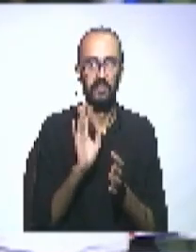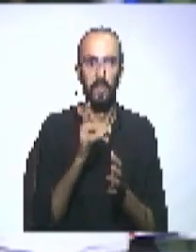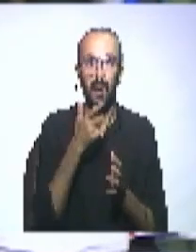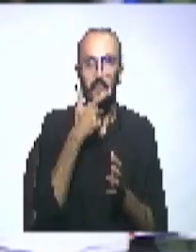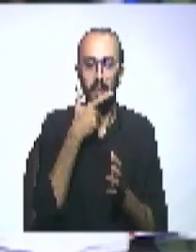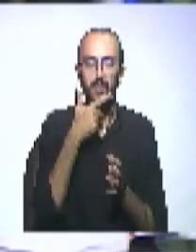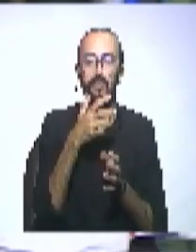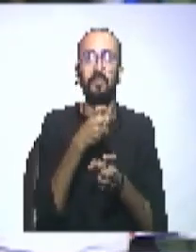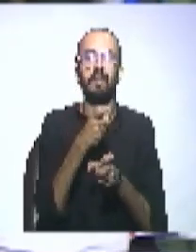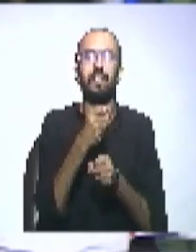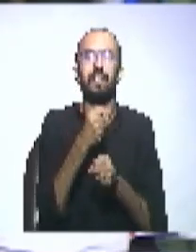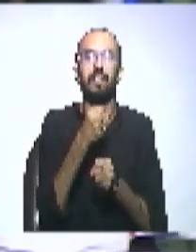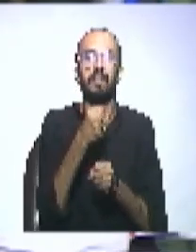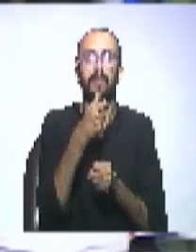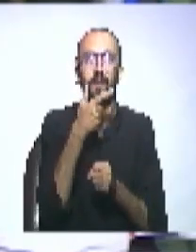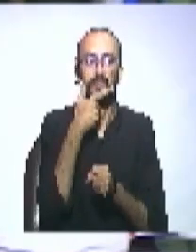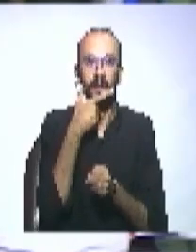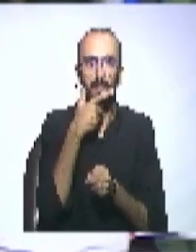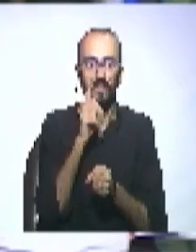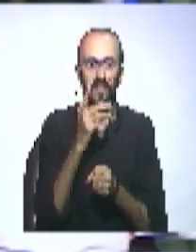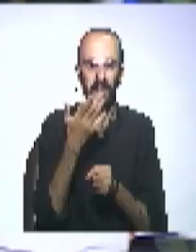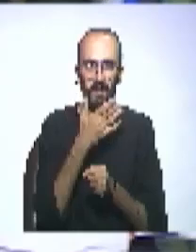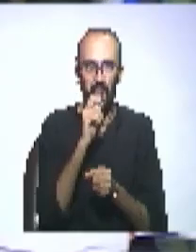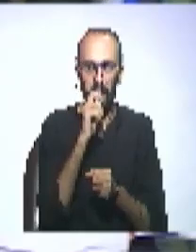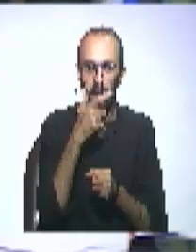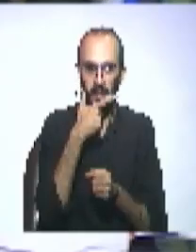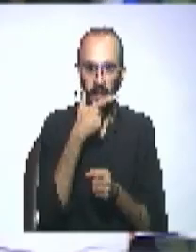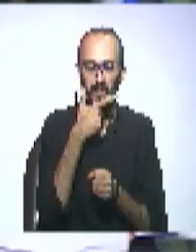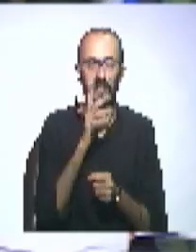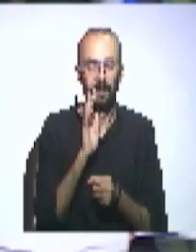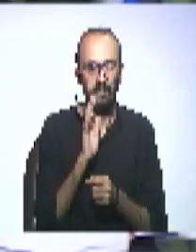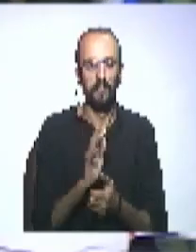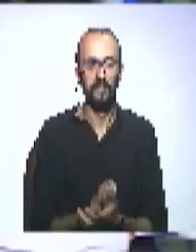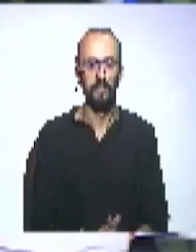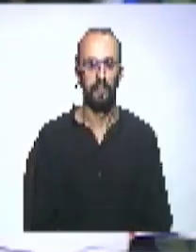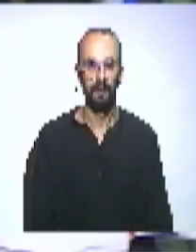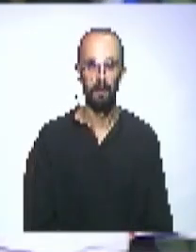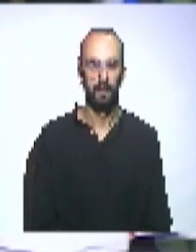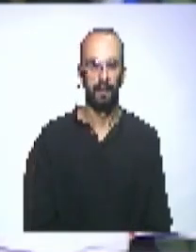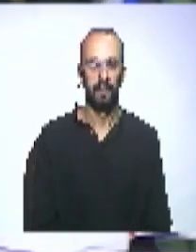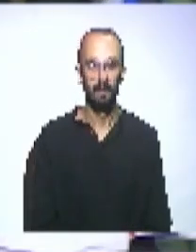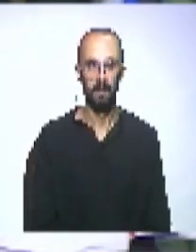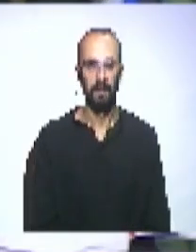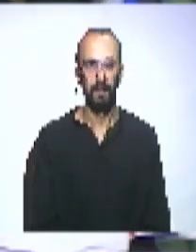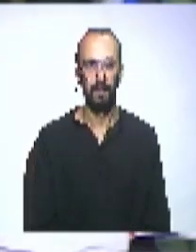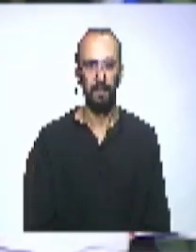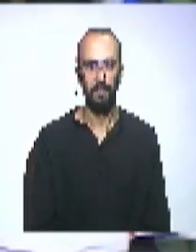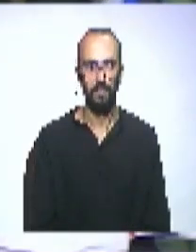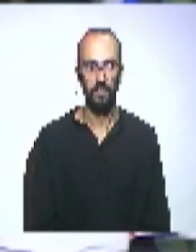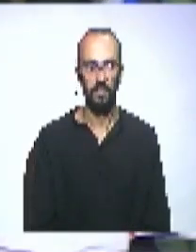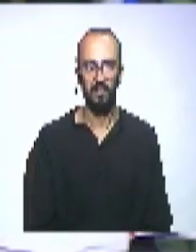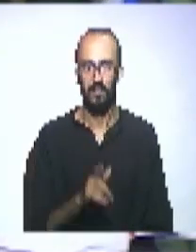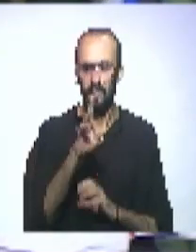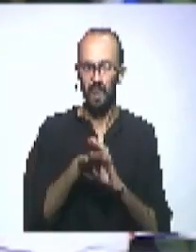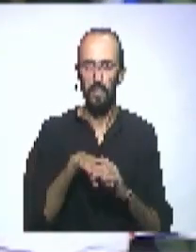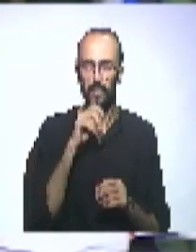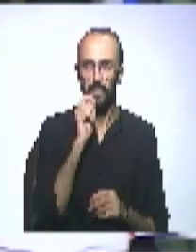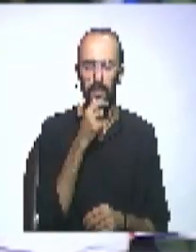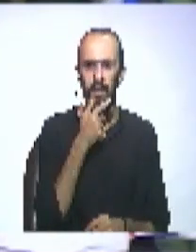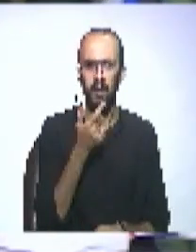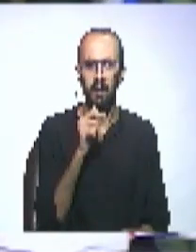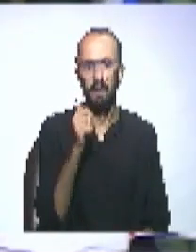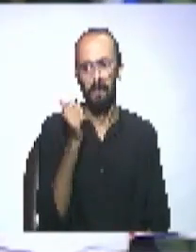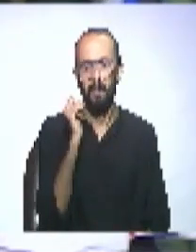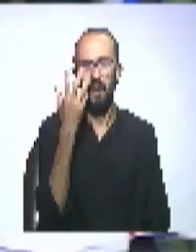هتمسك لوحدها لما تقعد في الثلاجه لان يعني احنا مش بنحتاج البلوبيف. هسيبها لحد النهارده في الليل برضو؟ لا يعني انت عاملاها من امتى حضرتك؟ امبارح